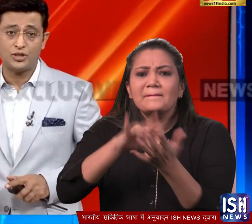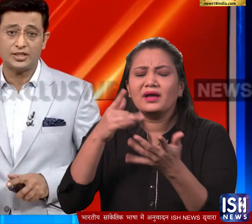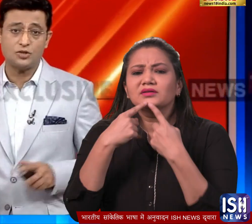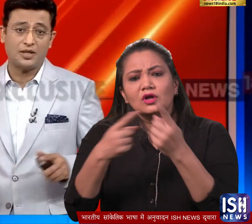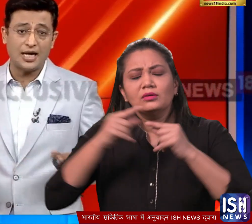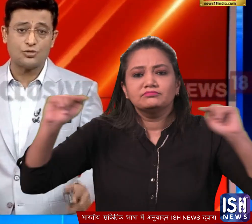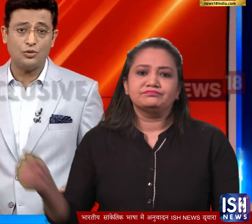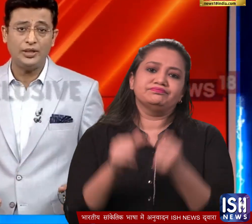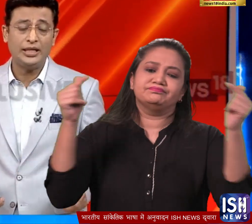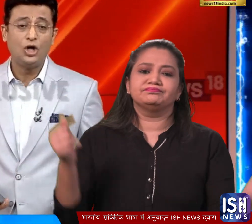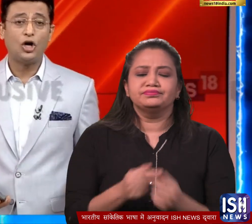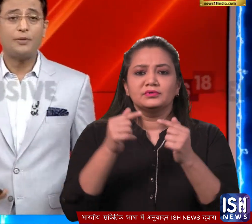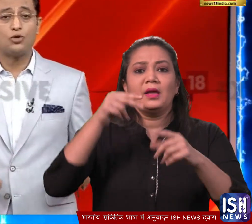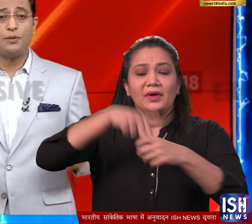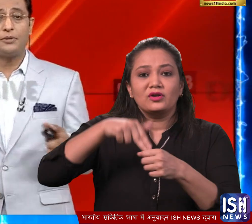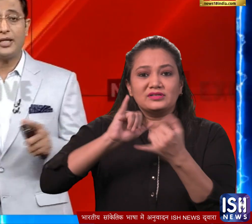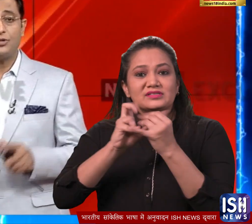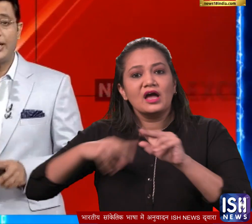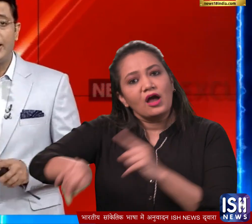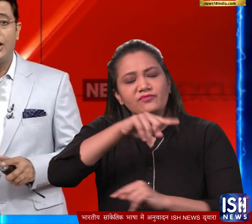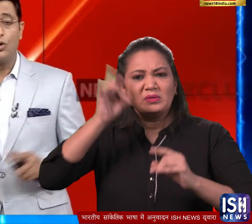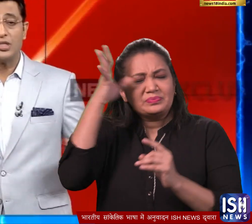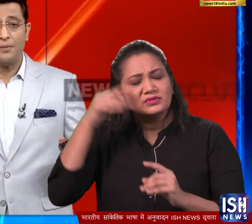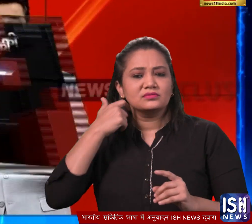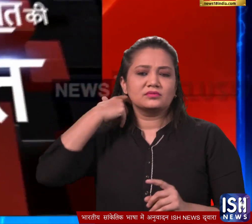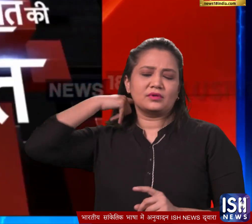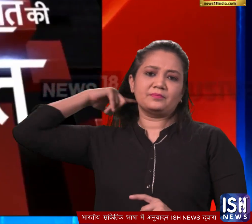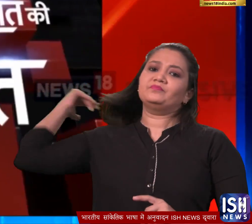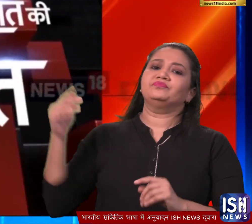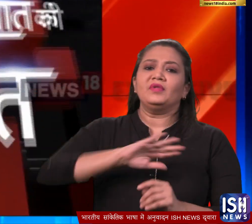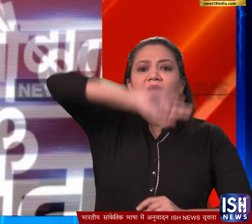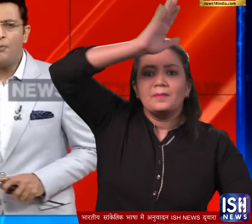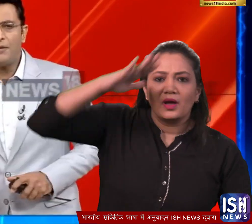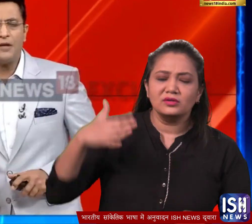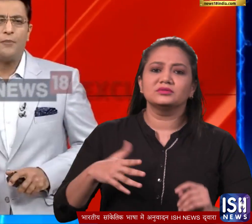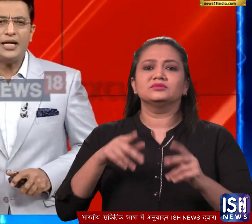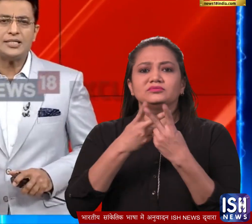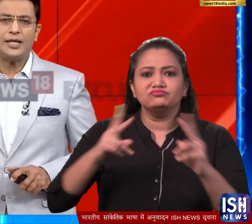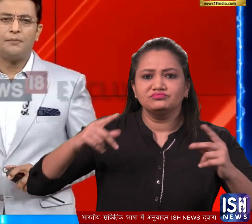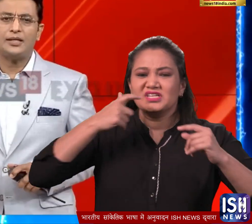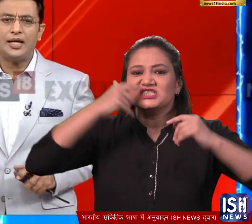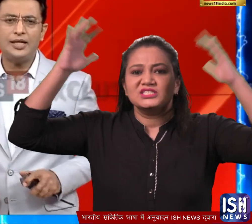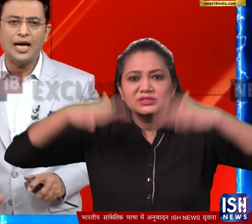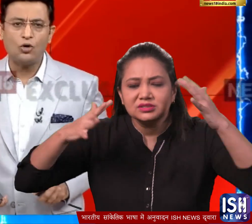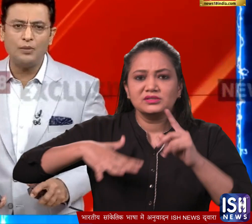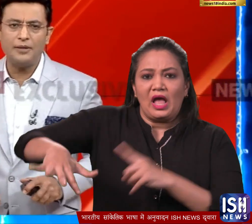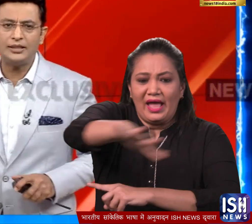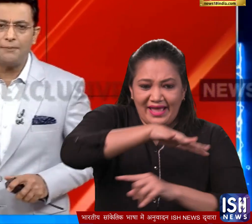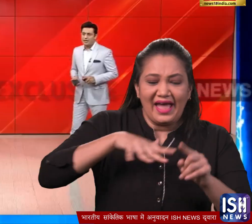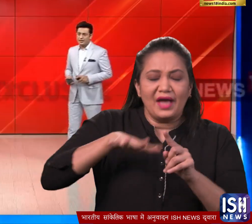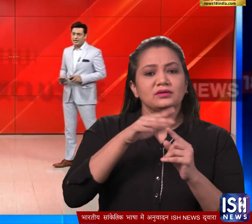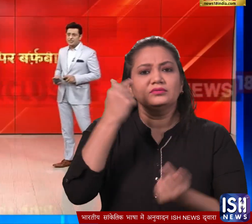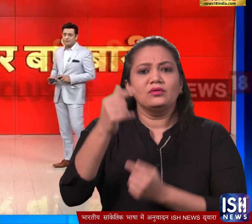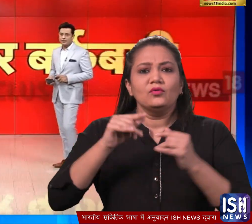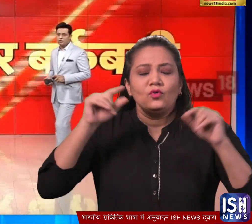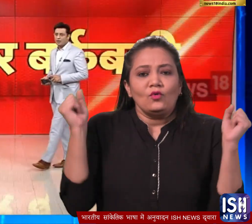बारे में पूछा था, जिस पर कहासुनी हुई और पेट्रोल पंप के कर्मचारी गुस्से में पागल हो गए। पहाड़ों पर बर्फबारी से मैदानी इलाकों में भी